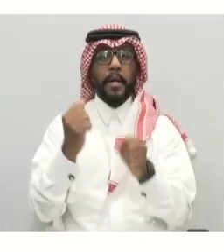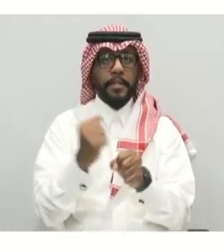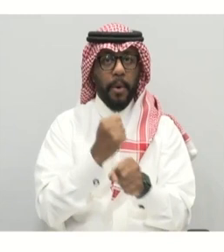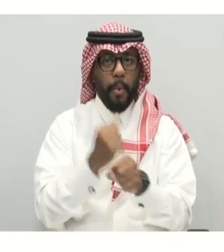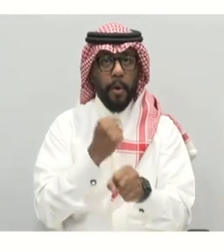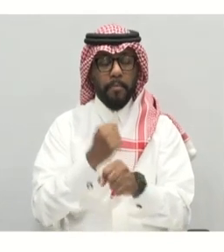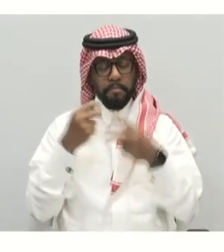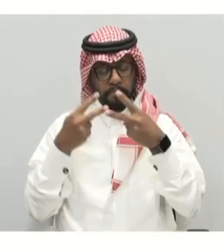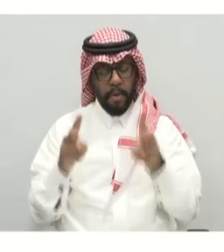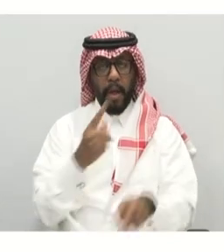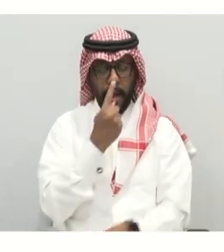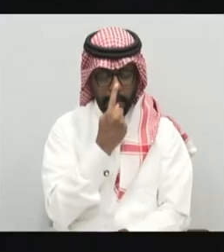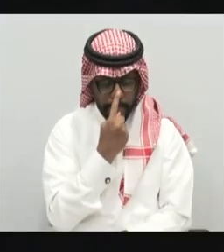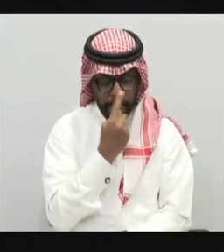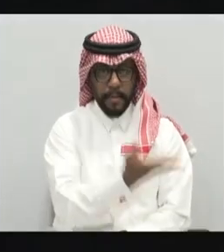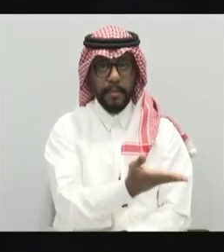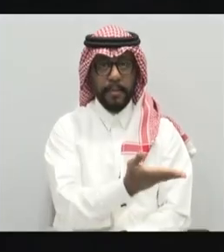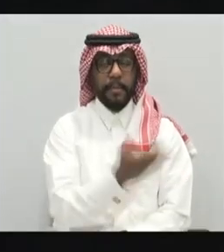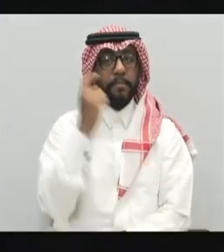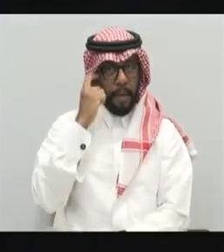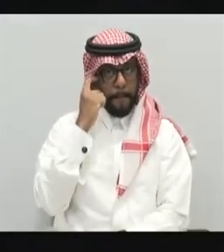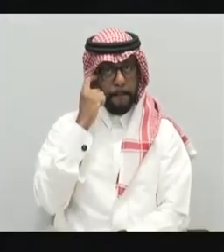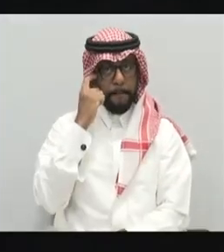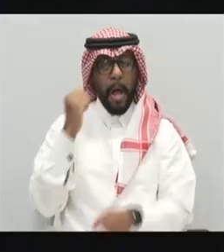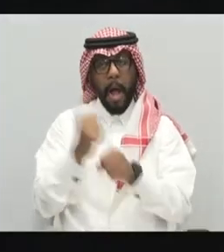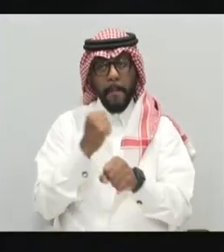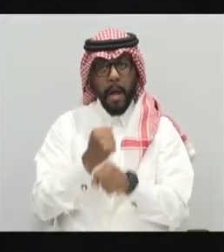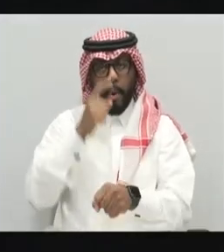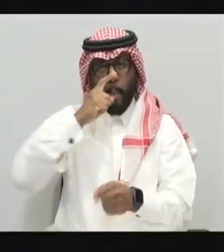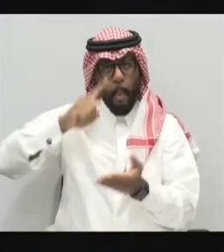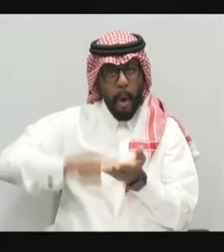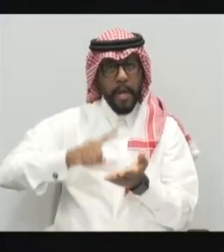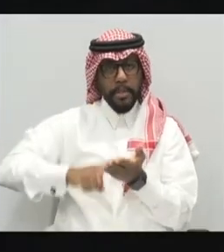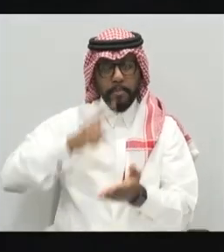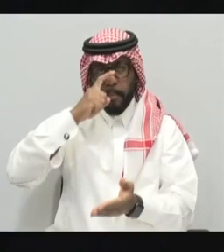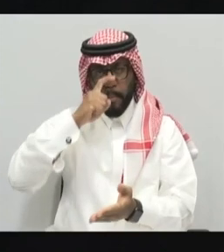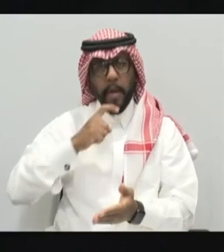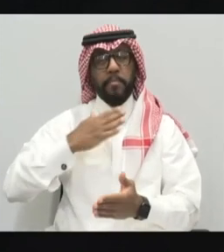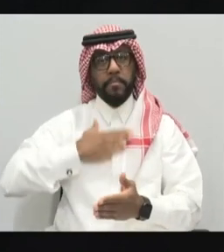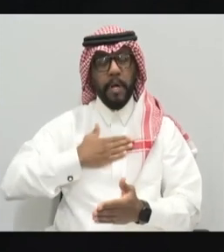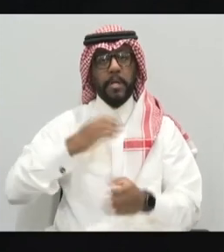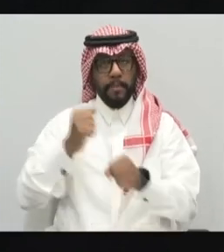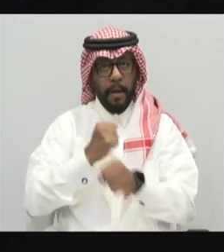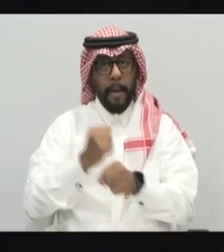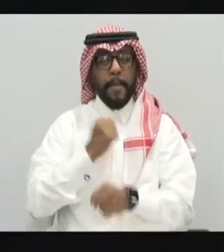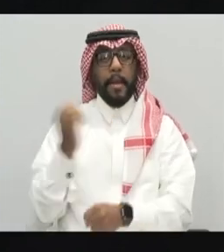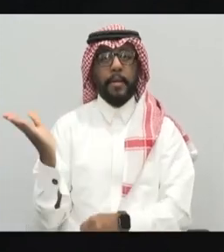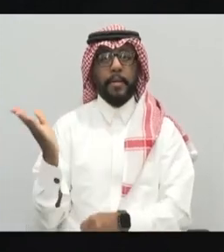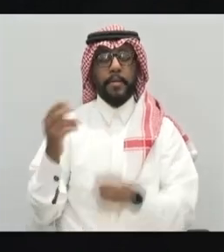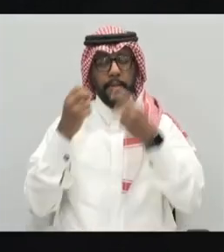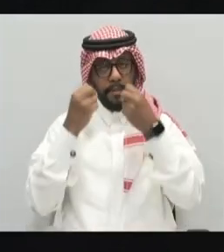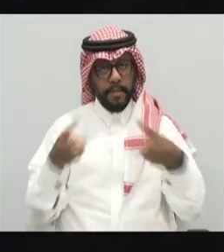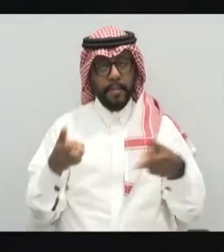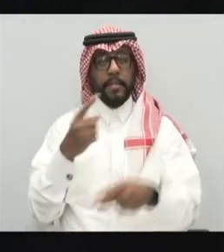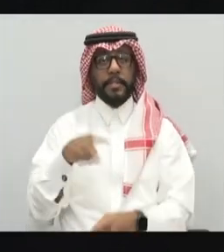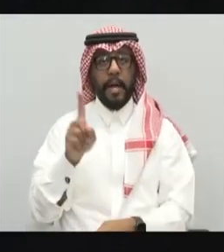المسؤوليه واجب او عمل يلتزم الفرد والمجتمع بتنفيذه اجابه